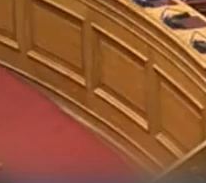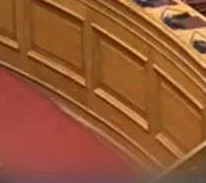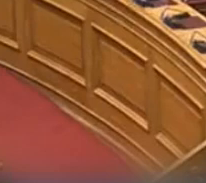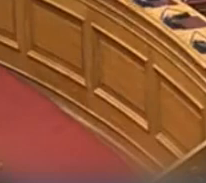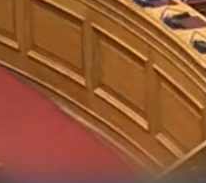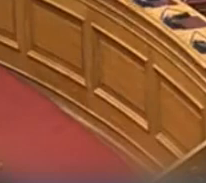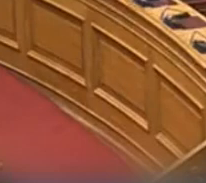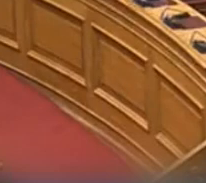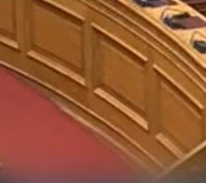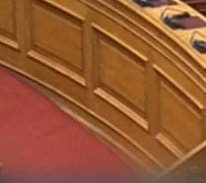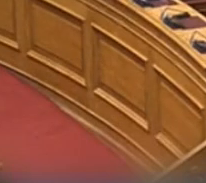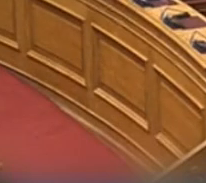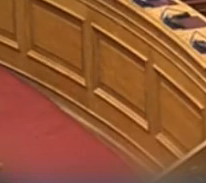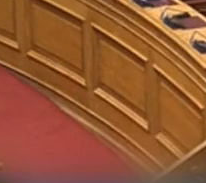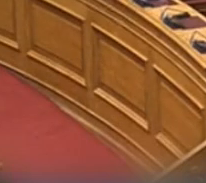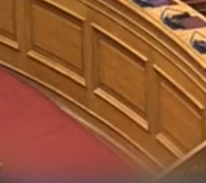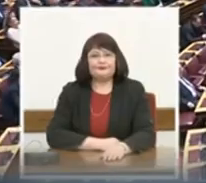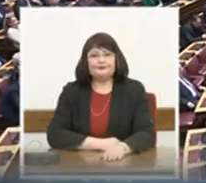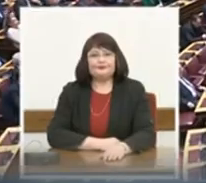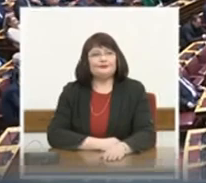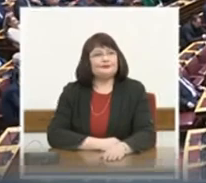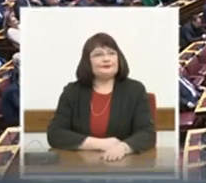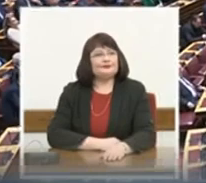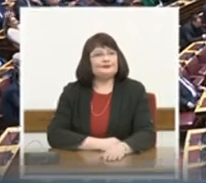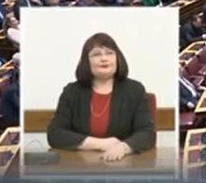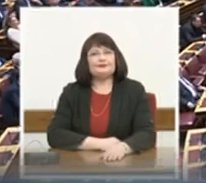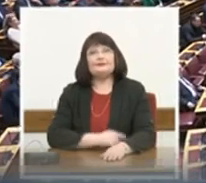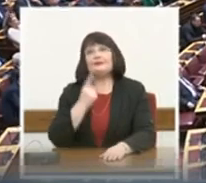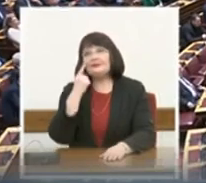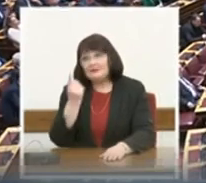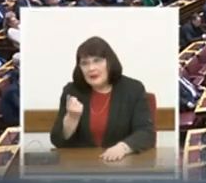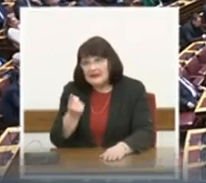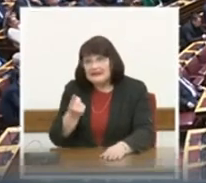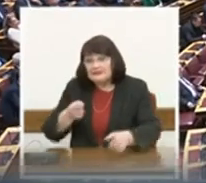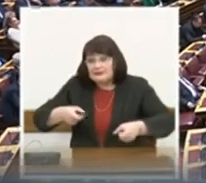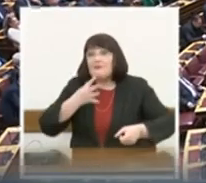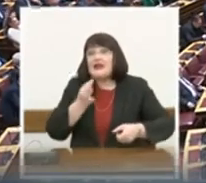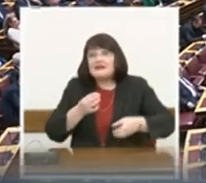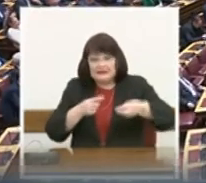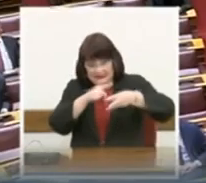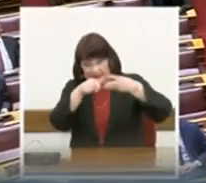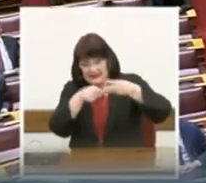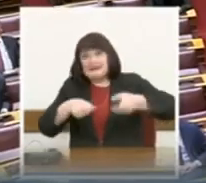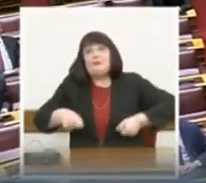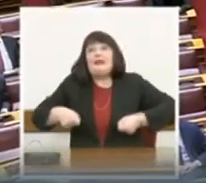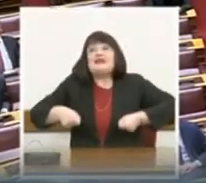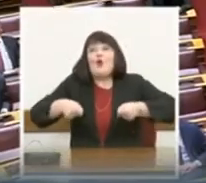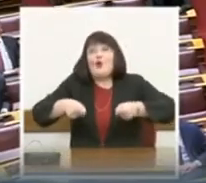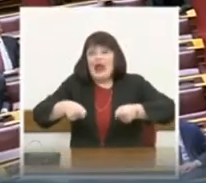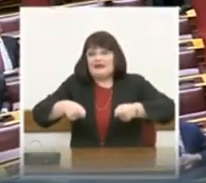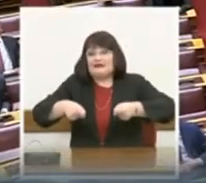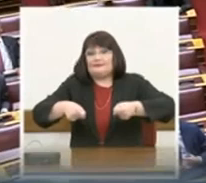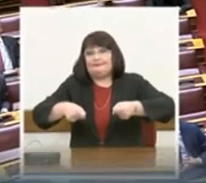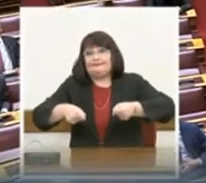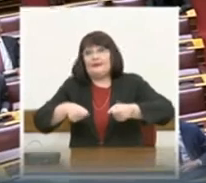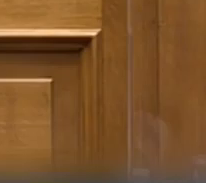Σφοδροκατηγορώ κατά του ΣΥΡΙΖΑ ότι με τις πρακτικές τις οποίες επιδίδεται δεν ασκεί αντιπολίτευση στη Νέα Δημοκρατία, αλλά υπονομεύει την ίδια τη χώρα μετά και από το